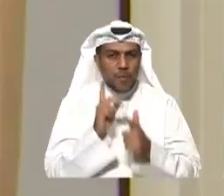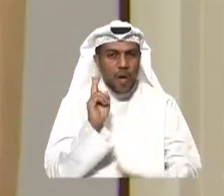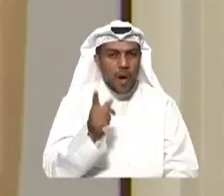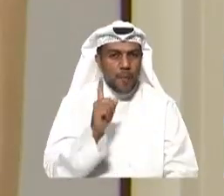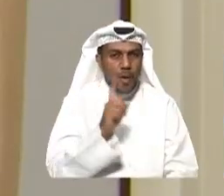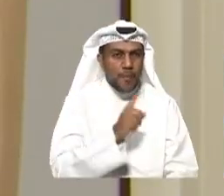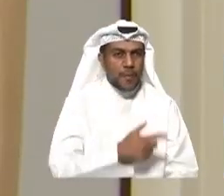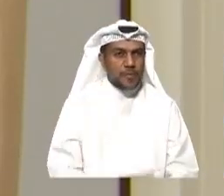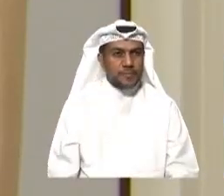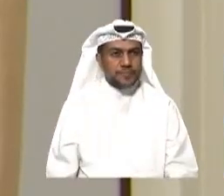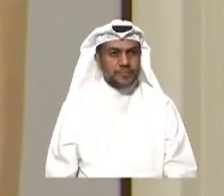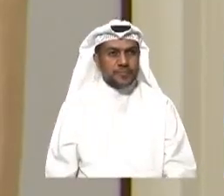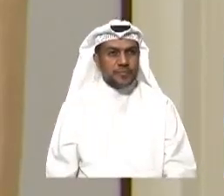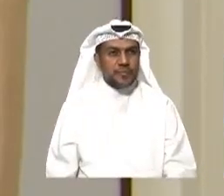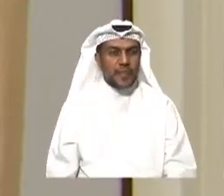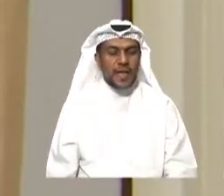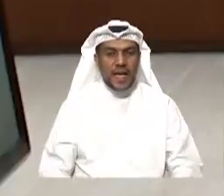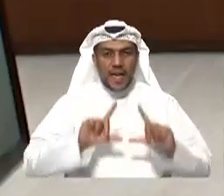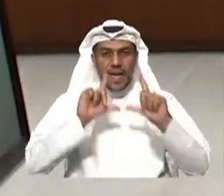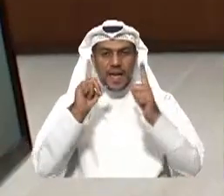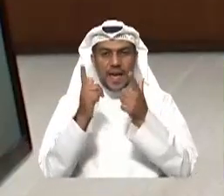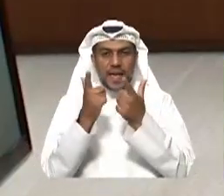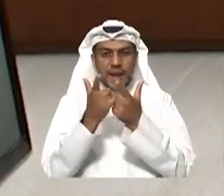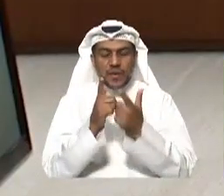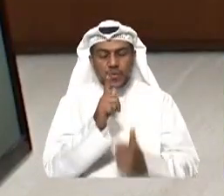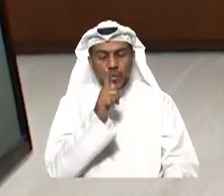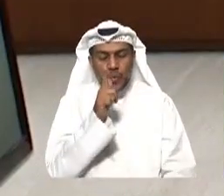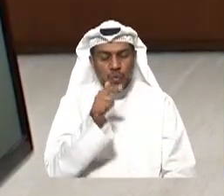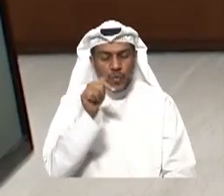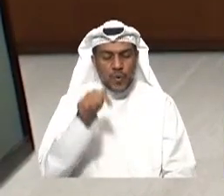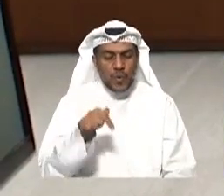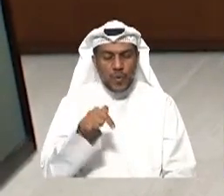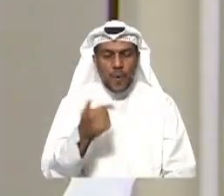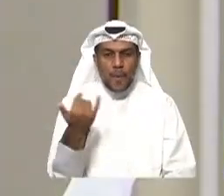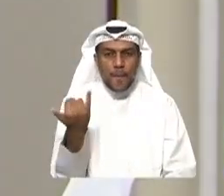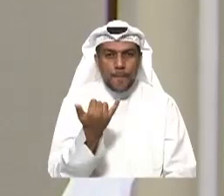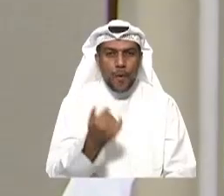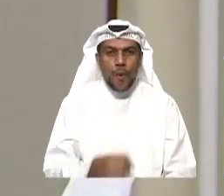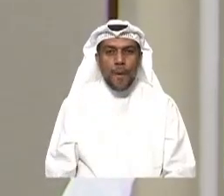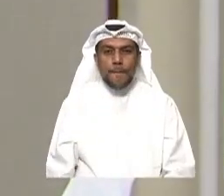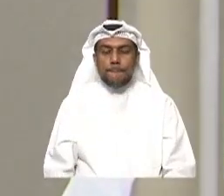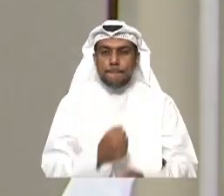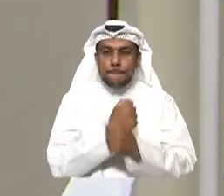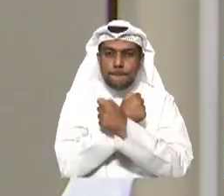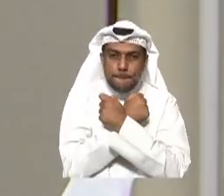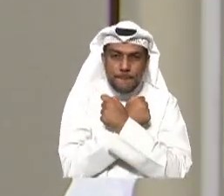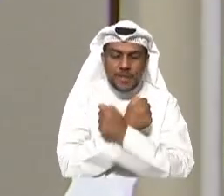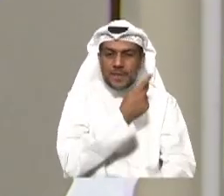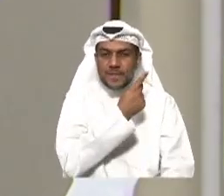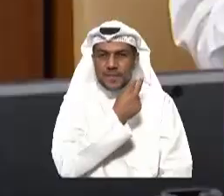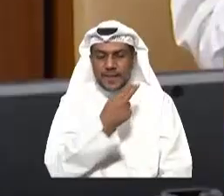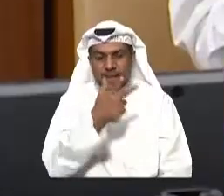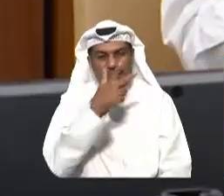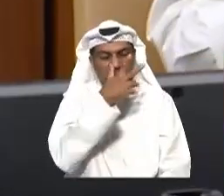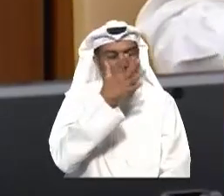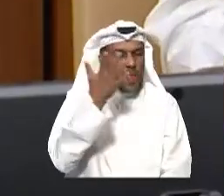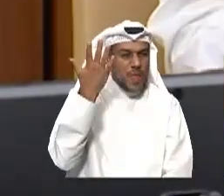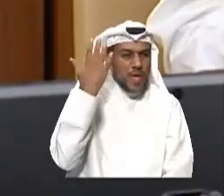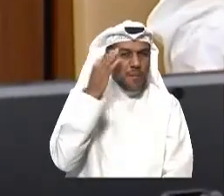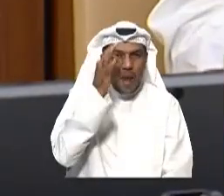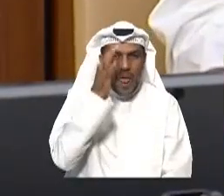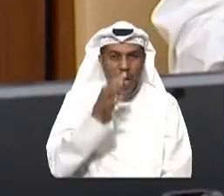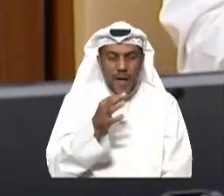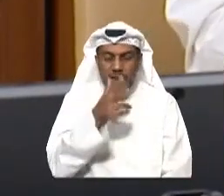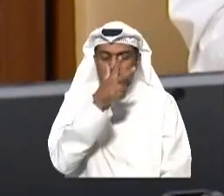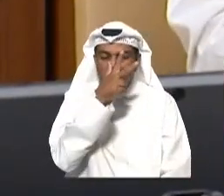لها الاجنه المرافقه العامه سمعت اليوم مع المجلس الوطني للثقافه والفنون والاداب لبحث الموضوع المحافظه على